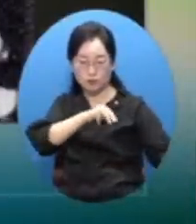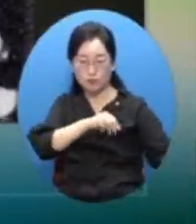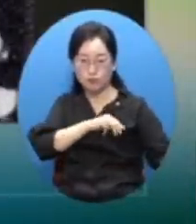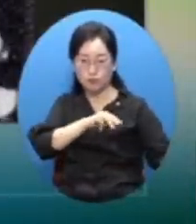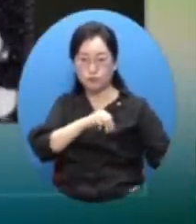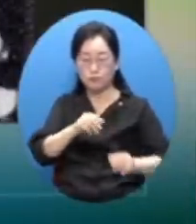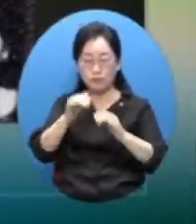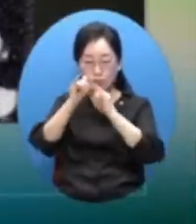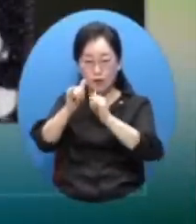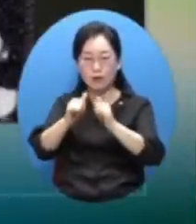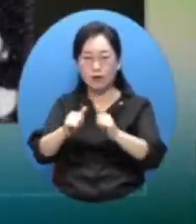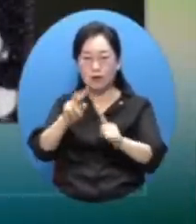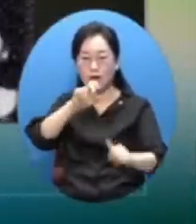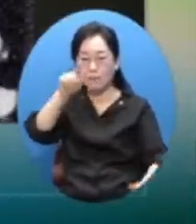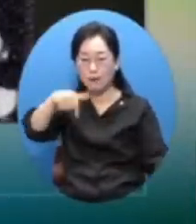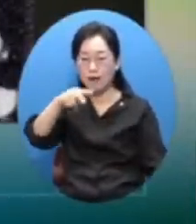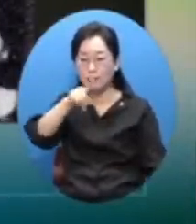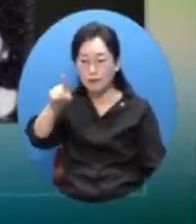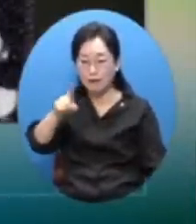막사의상, 호암상 등을